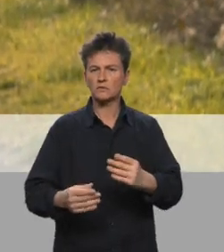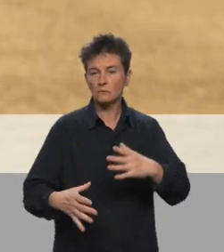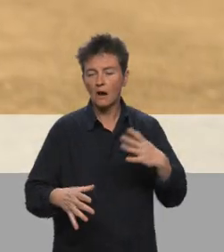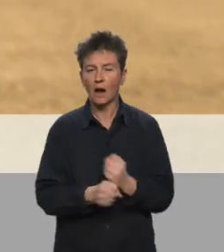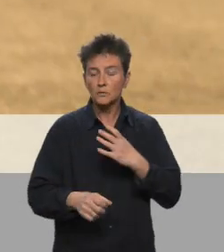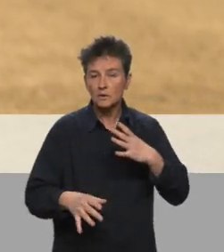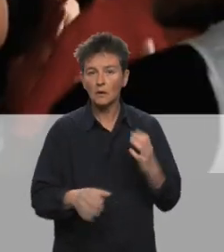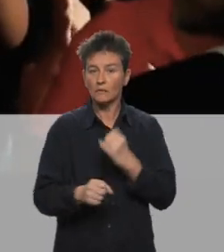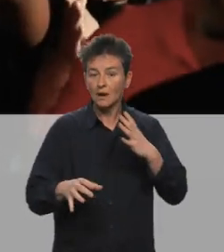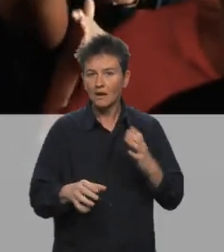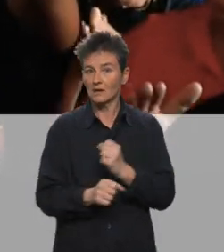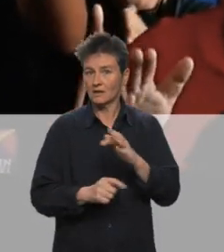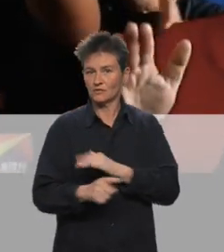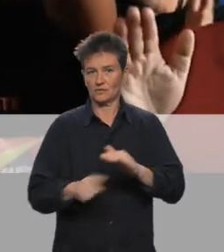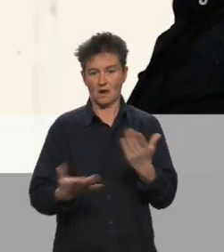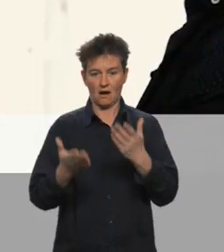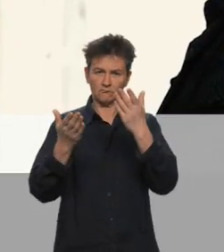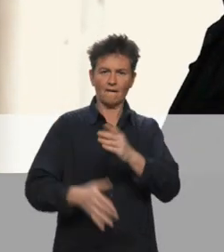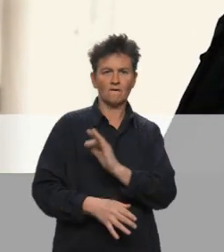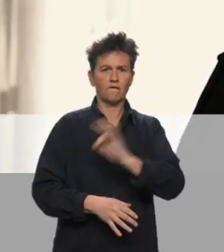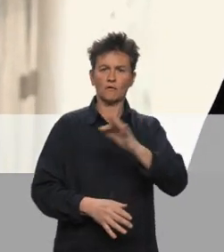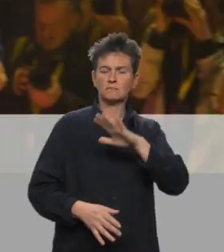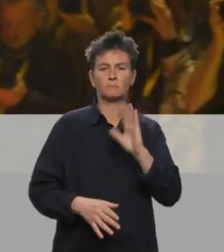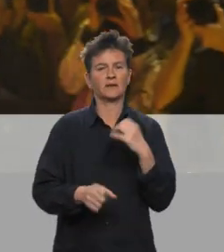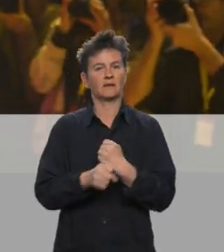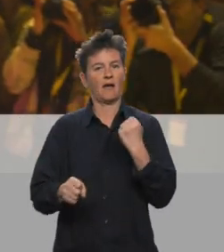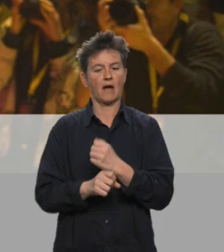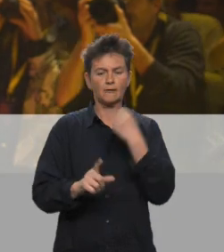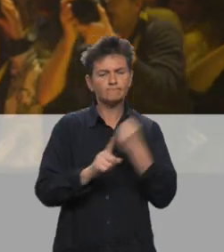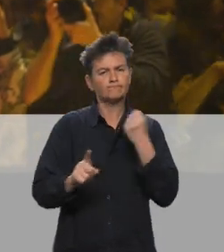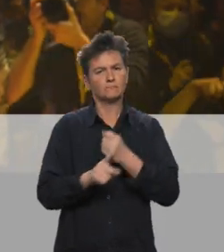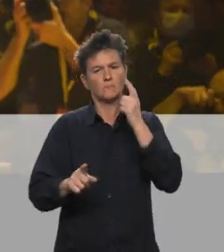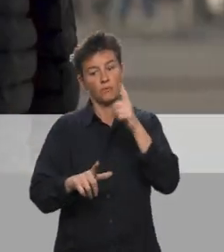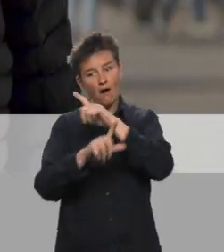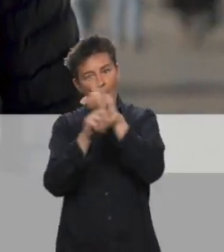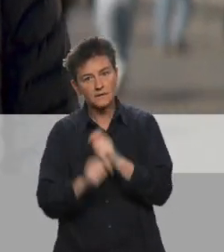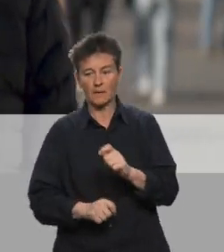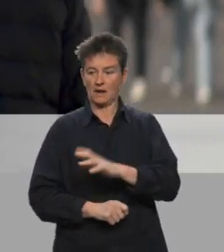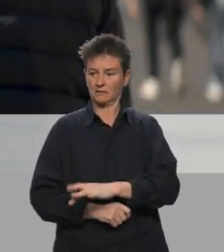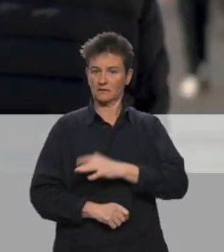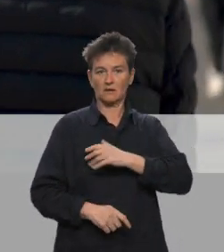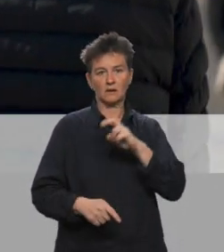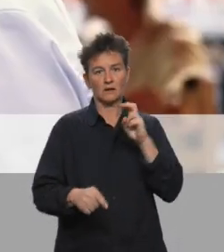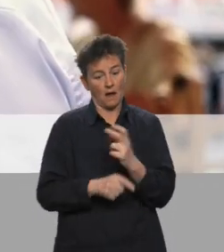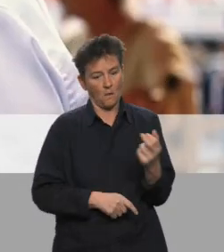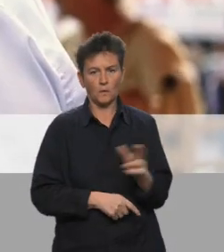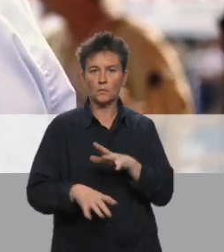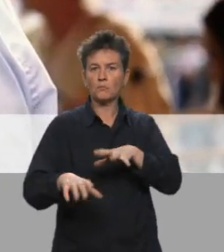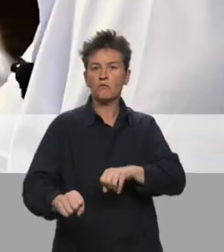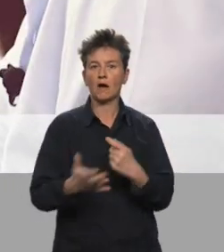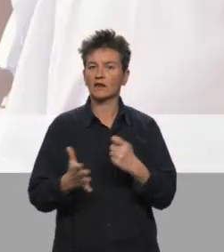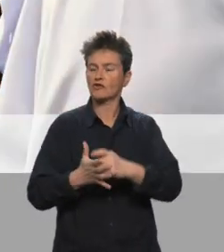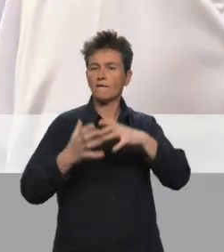plus grandes conquêtes sociales, à cette France du travail qui se bat pour faire respecter sa dignité, qui veut retrouver son pouvoir